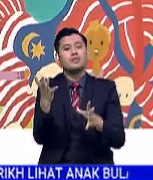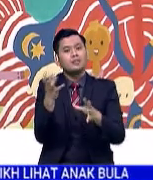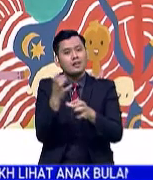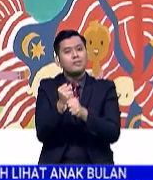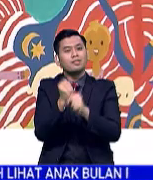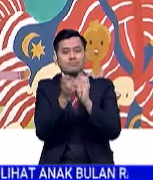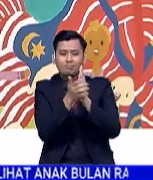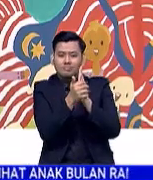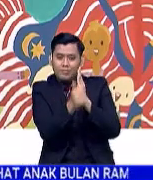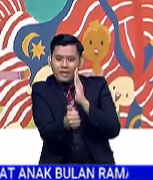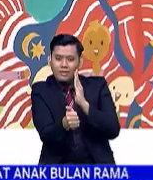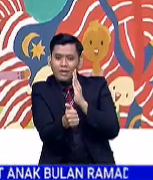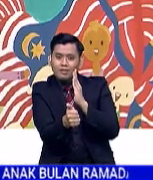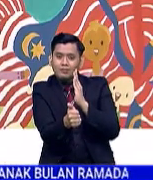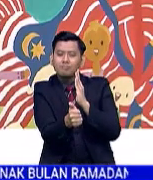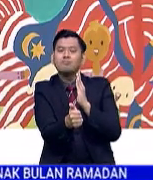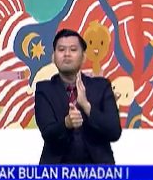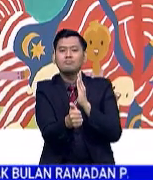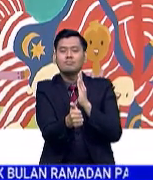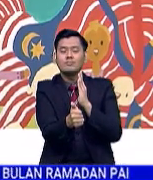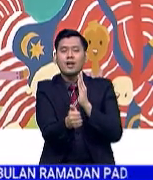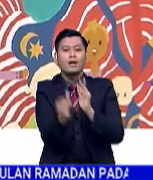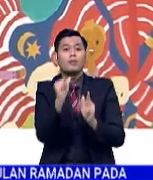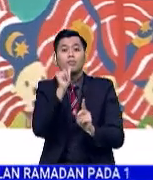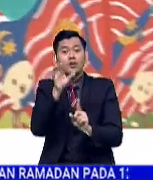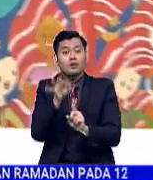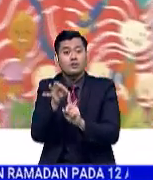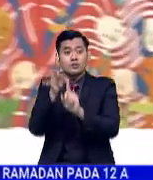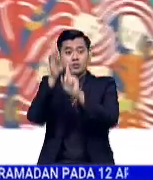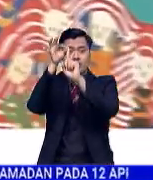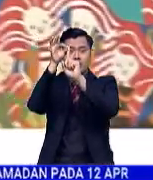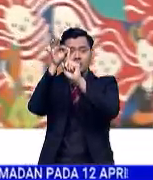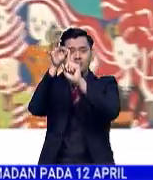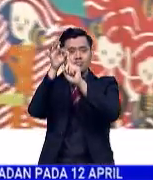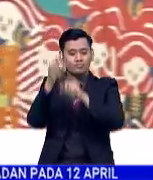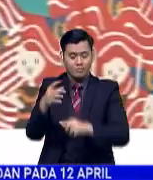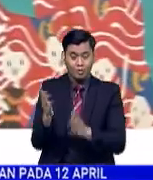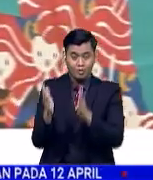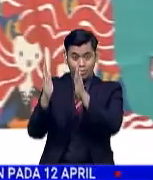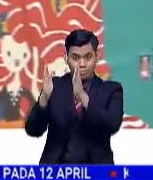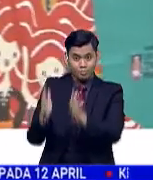mereka. Tidak terkecuali individu ini.